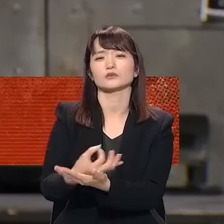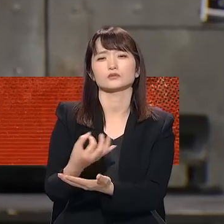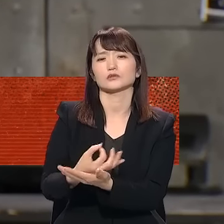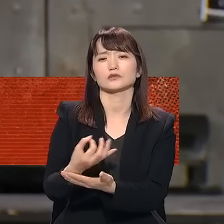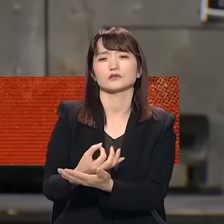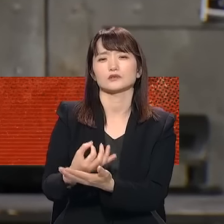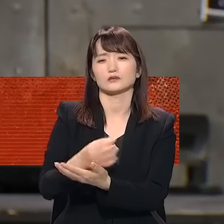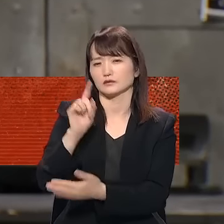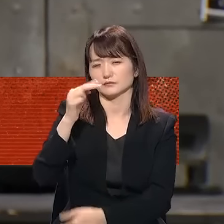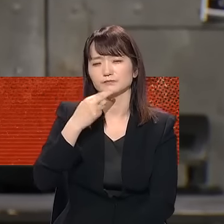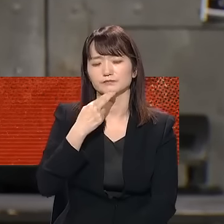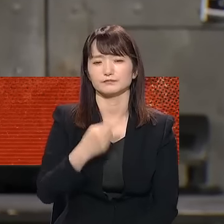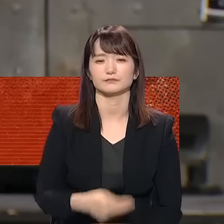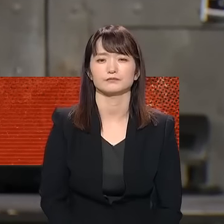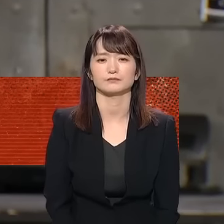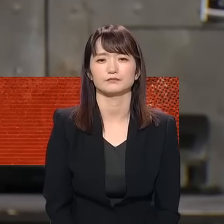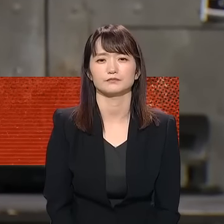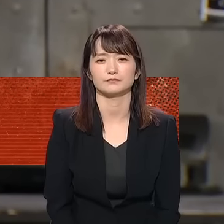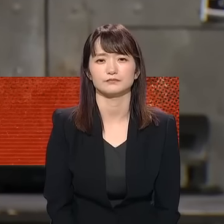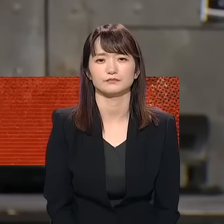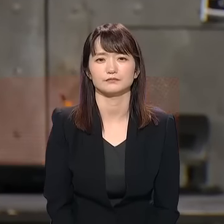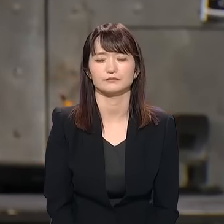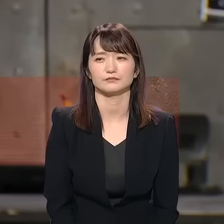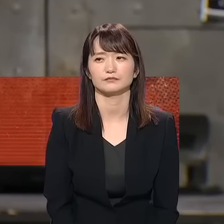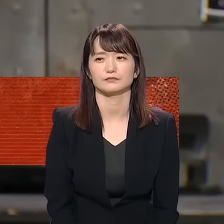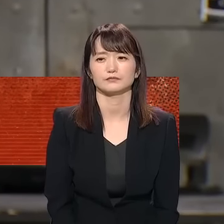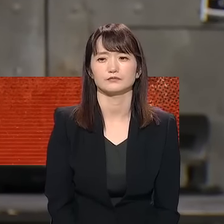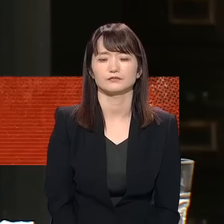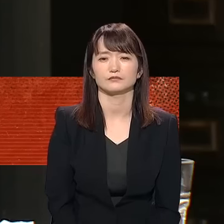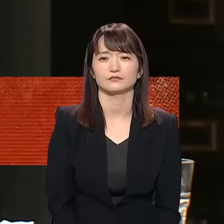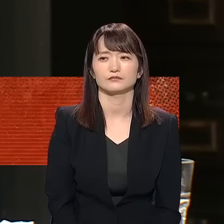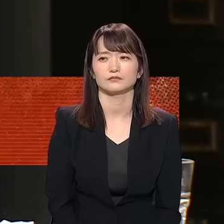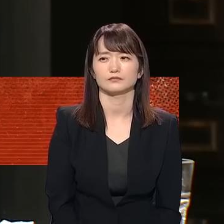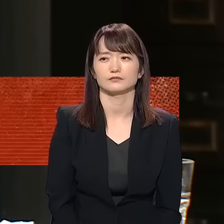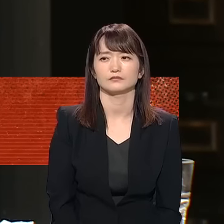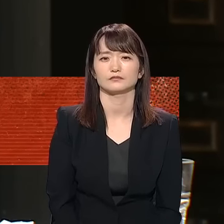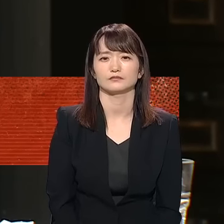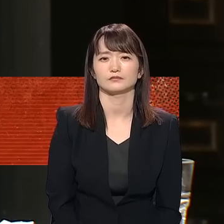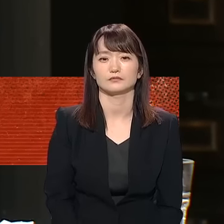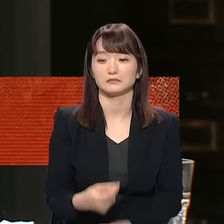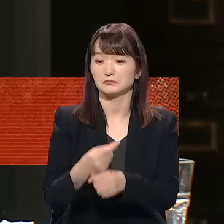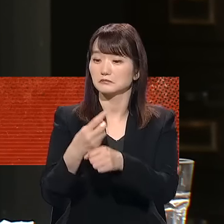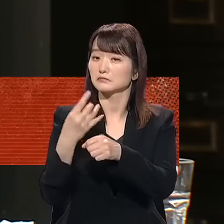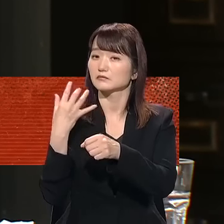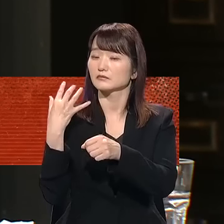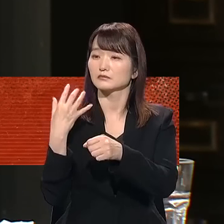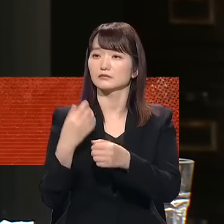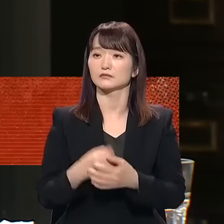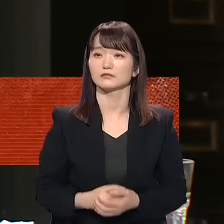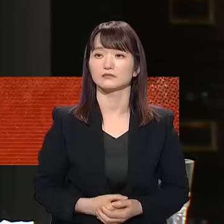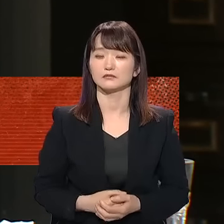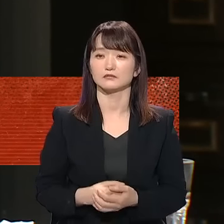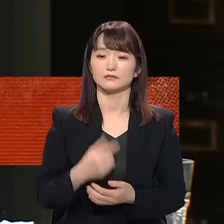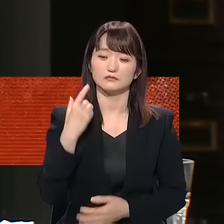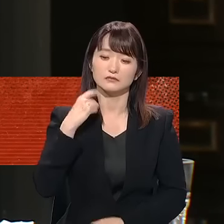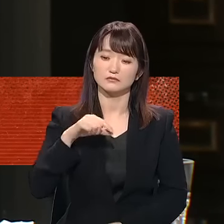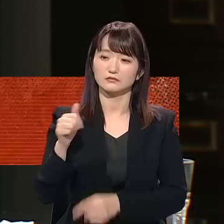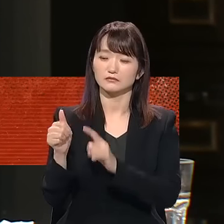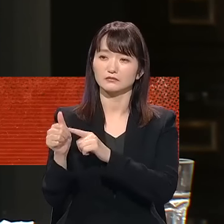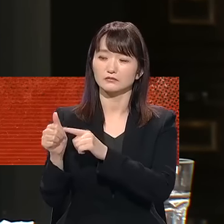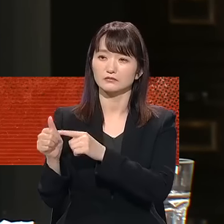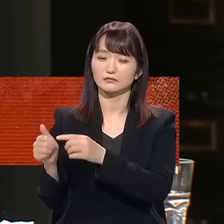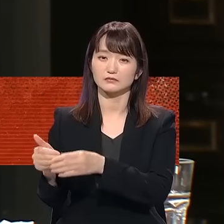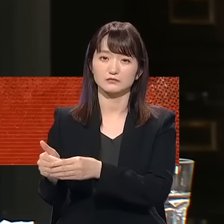없었다라고 또 입장을 밝히기도 했습니다 자 지금 우 우경민 님이 그 말씀을 하세요 몇 년 전 어 신부님 인도로